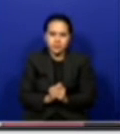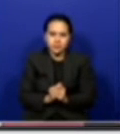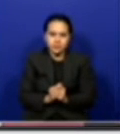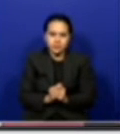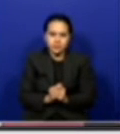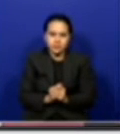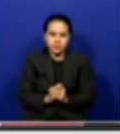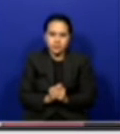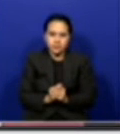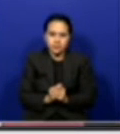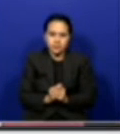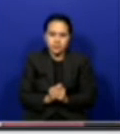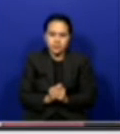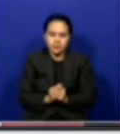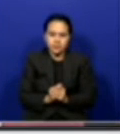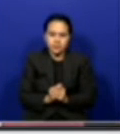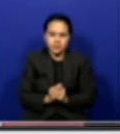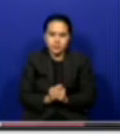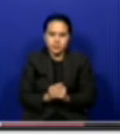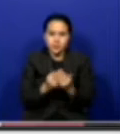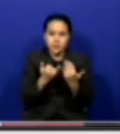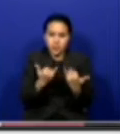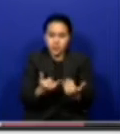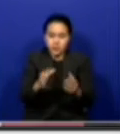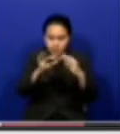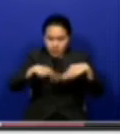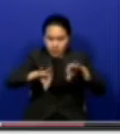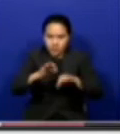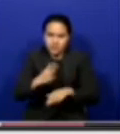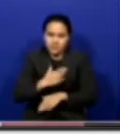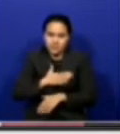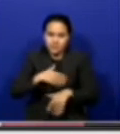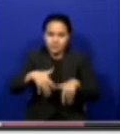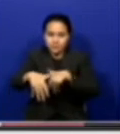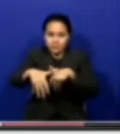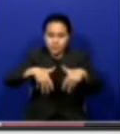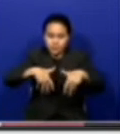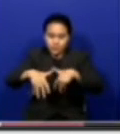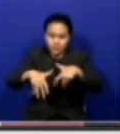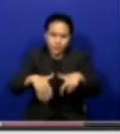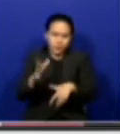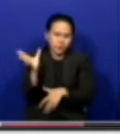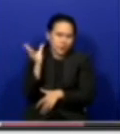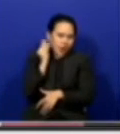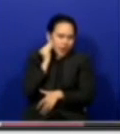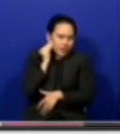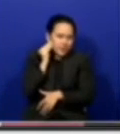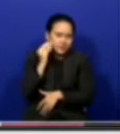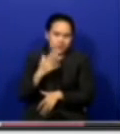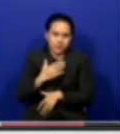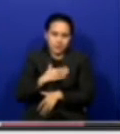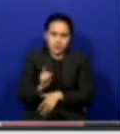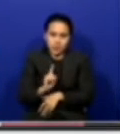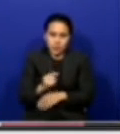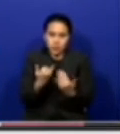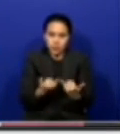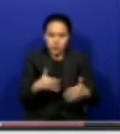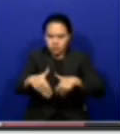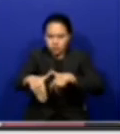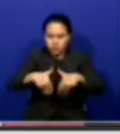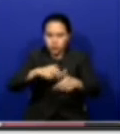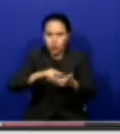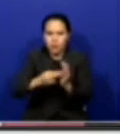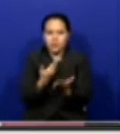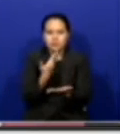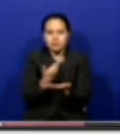ค่ะสิ่งที่สำคัญที่ดิฉันได้ฟังจากพี่น้องประชาชนคือประชาชนกำลังขาดกำลังซื้อ